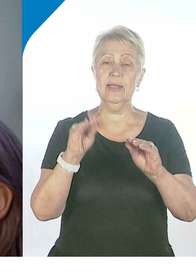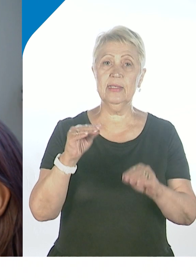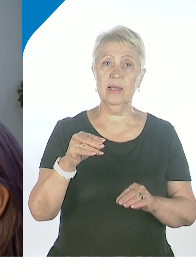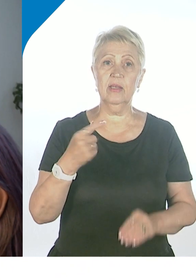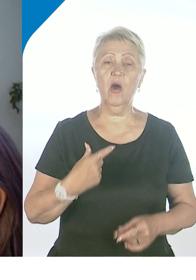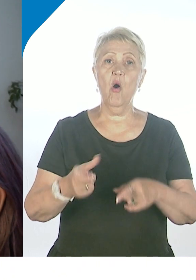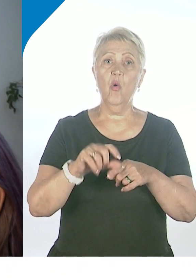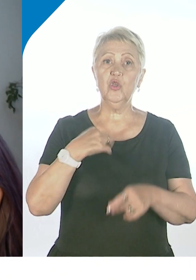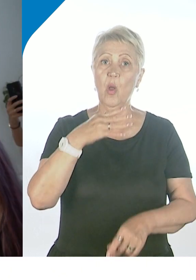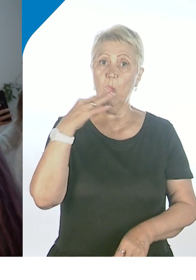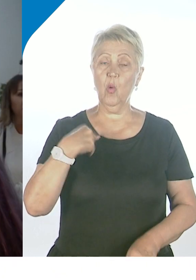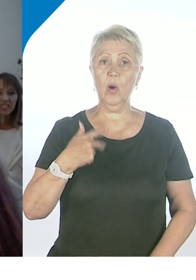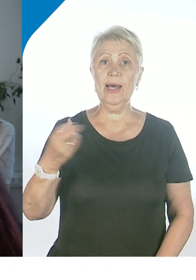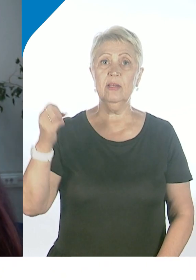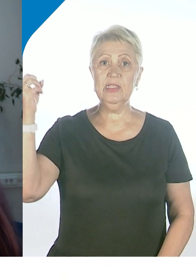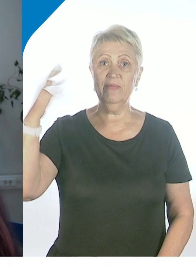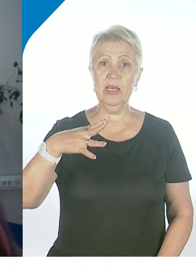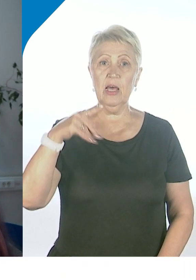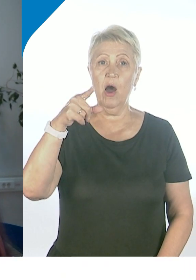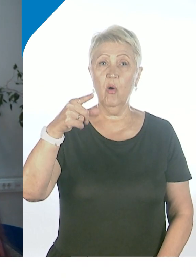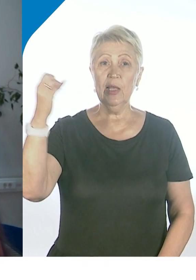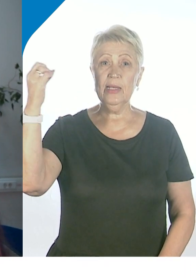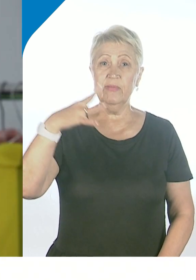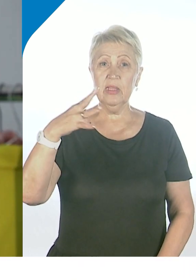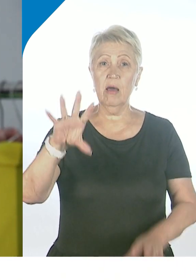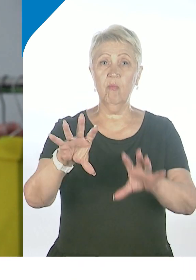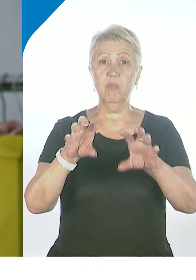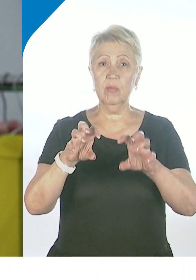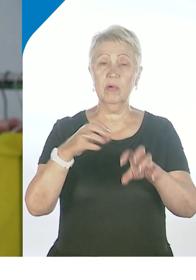света в студии, а свет, он съедает этот свет.